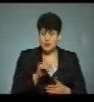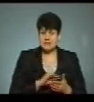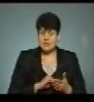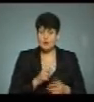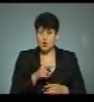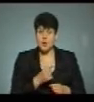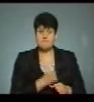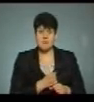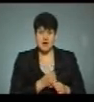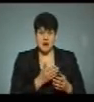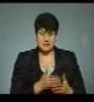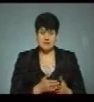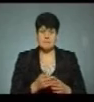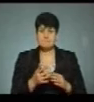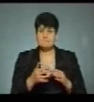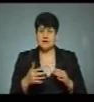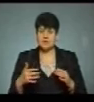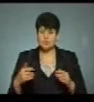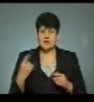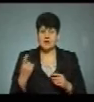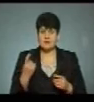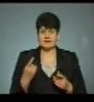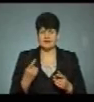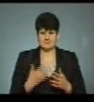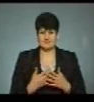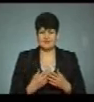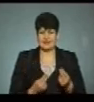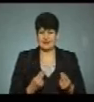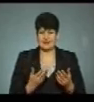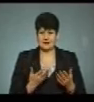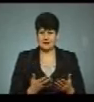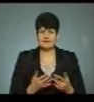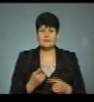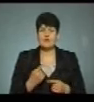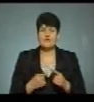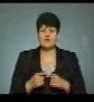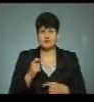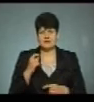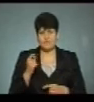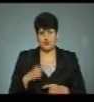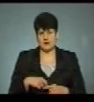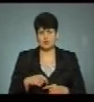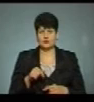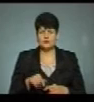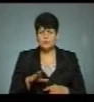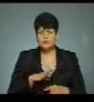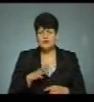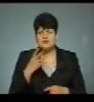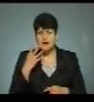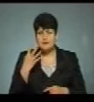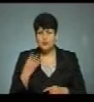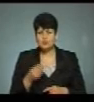праці, бандура харківського способу гри, харківський спосіб гри, взагалі він повернувся в Україну, тому що тут він був забутий